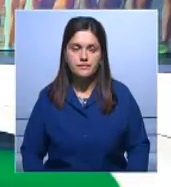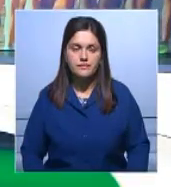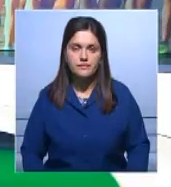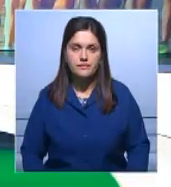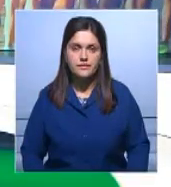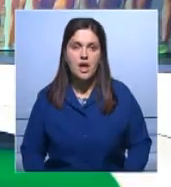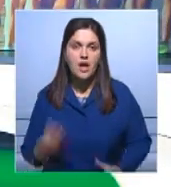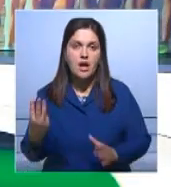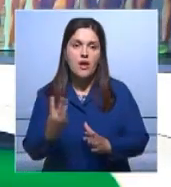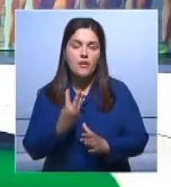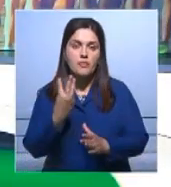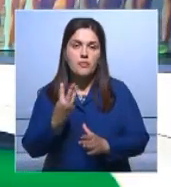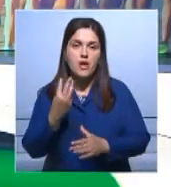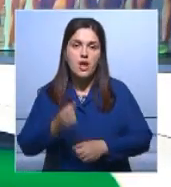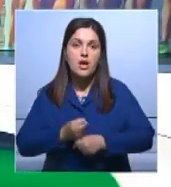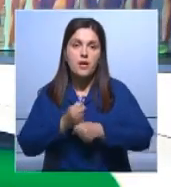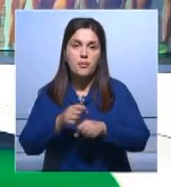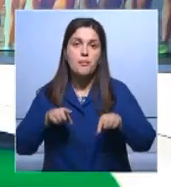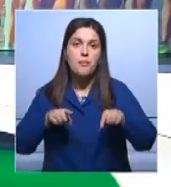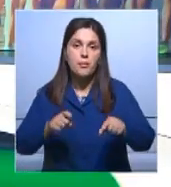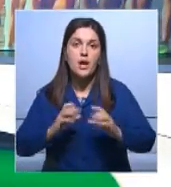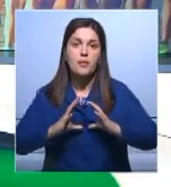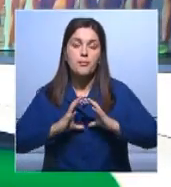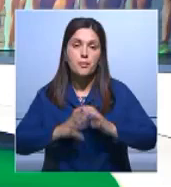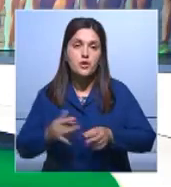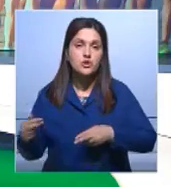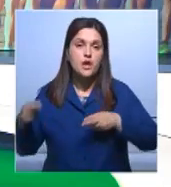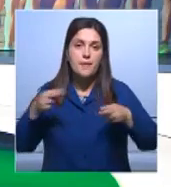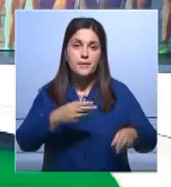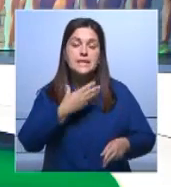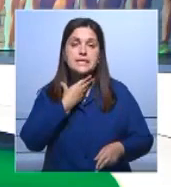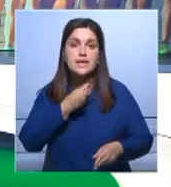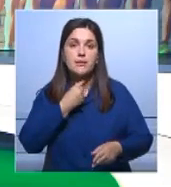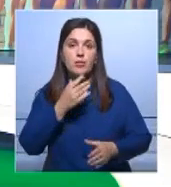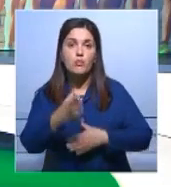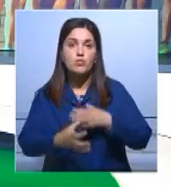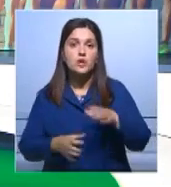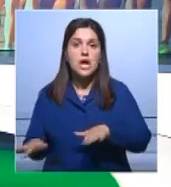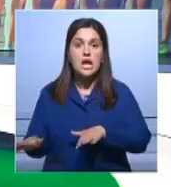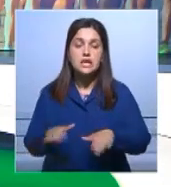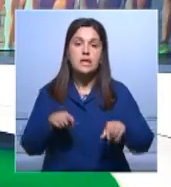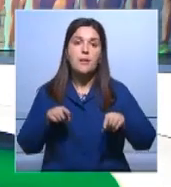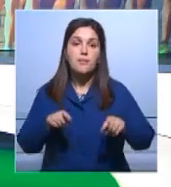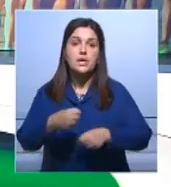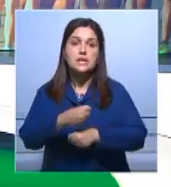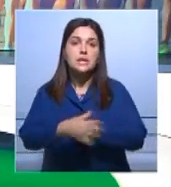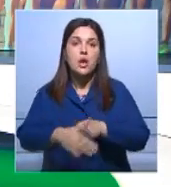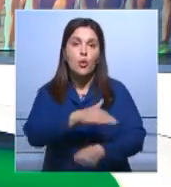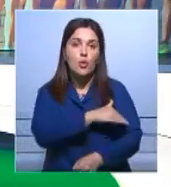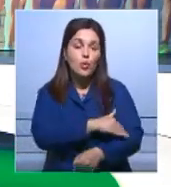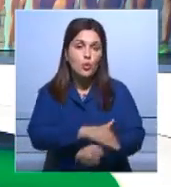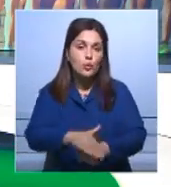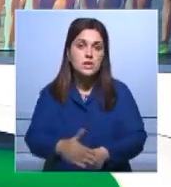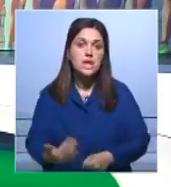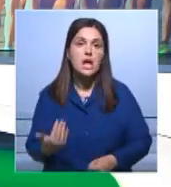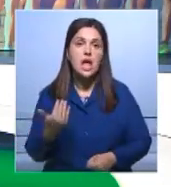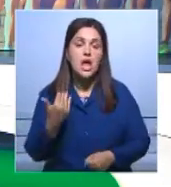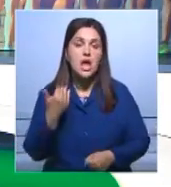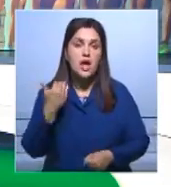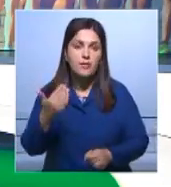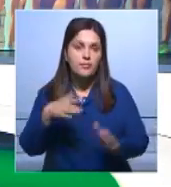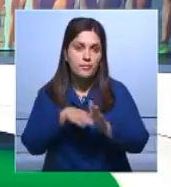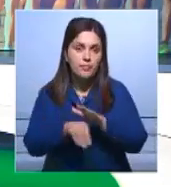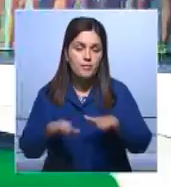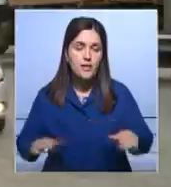Продолжим. Факельная эстафета «Бег мира» прибыла в Семей. Участники международной акции пробежали по центральным улицам. Их ряды